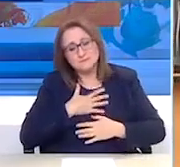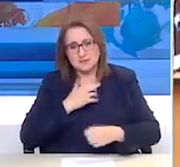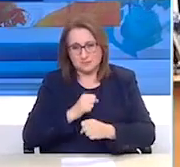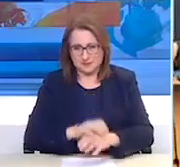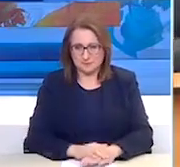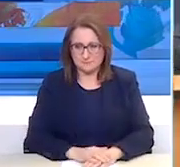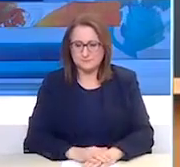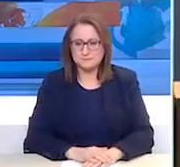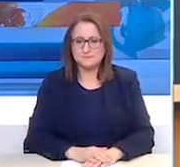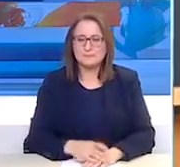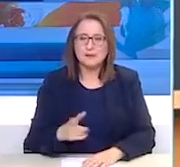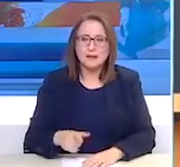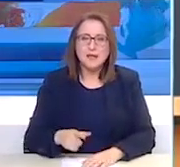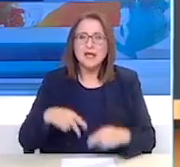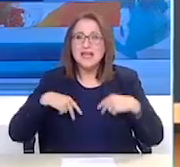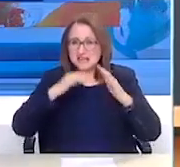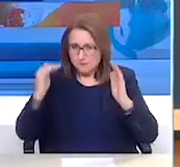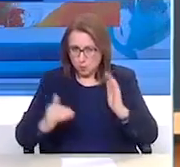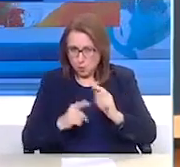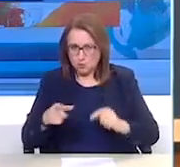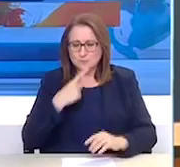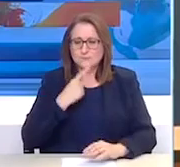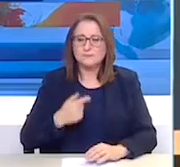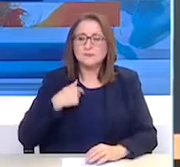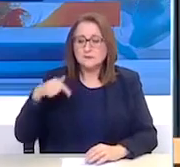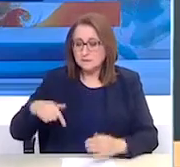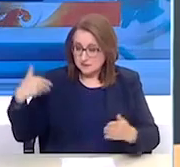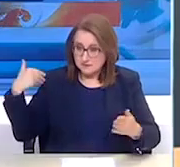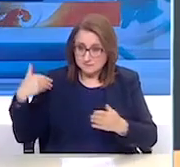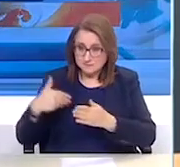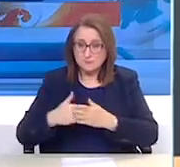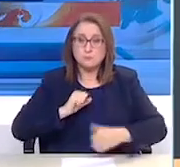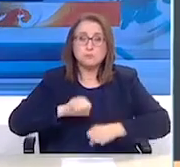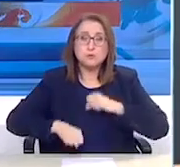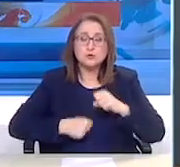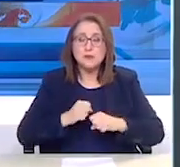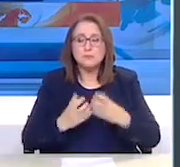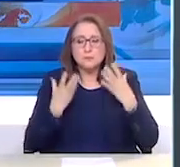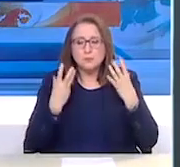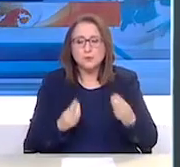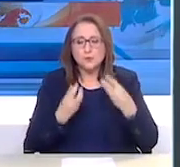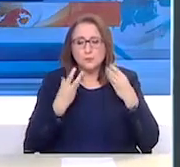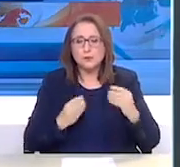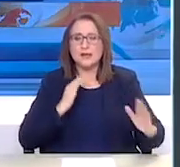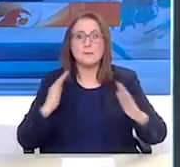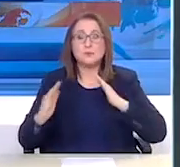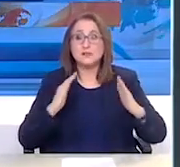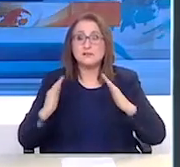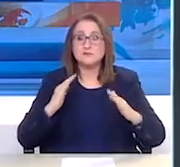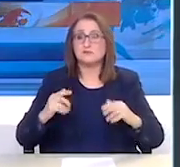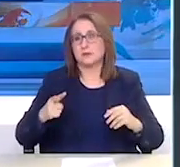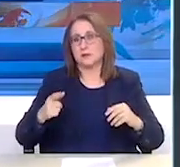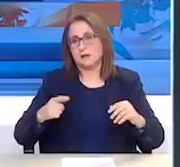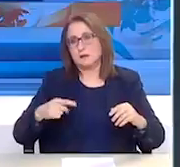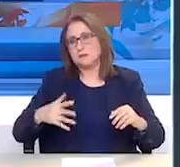Τις τελευταίες εβδομάδες καταβάλλεται στη χώρα μας μια τεράστια προσπάθεια για να προασπίσουμε τη δημόσια υγεία, για να προστατεύσουμε ένας τον